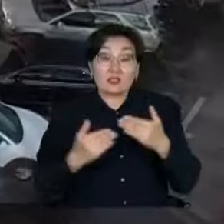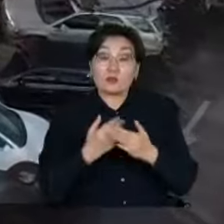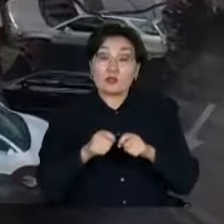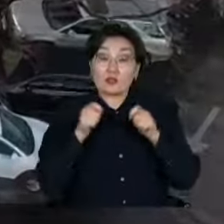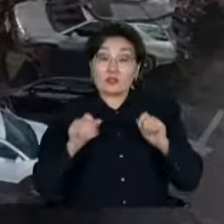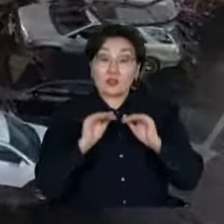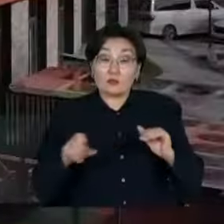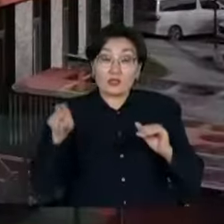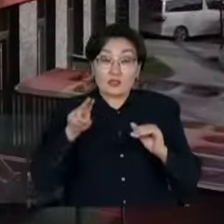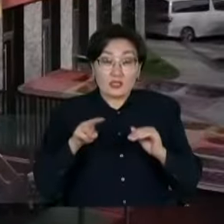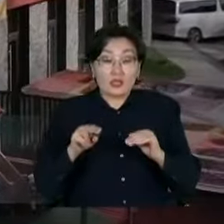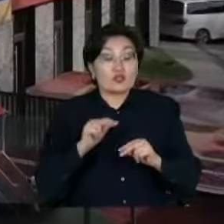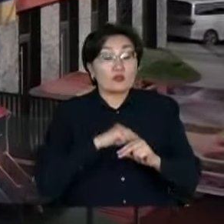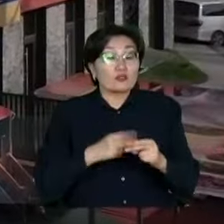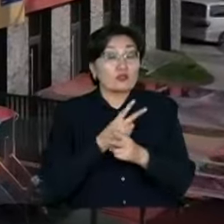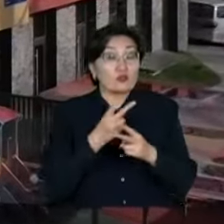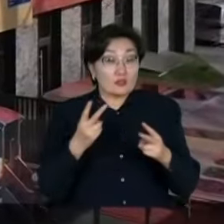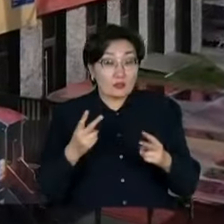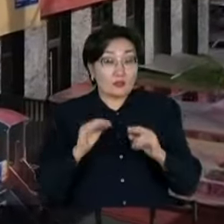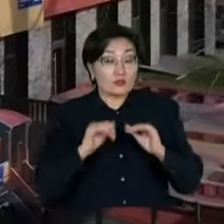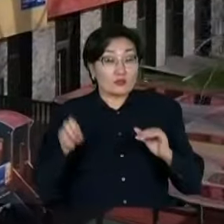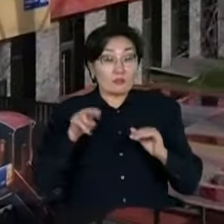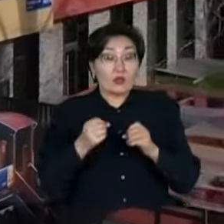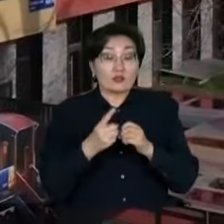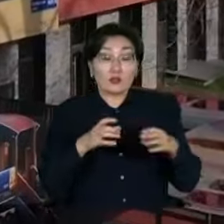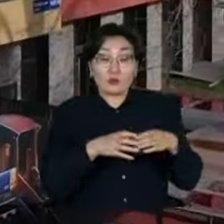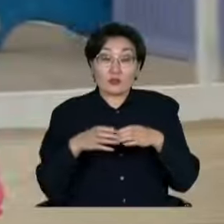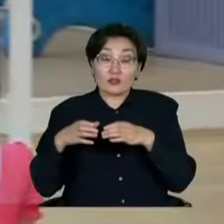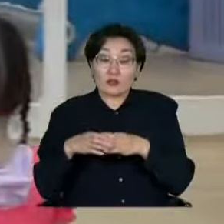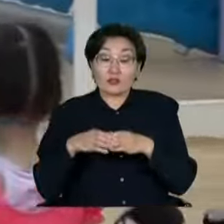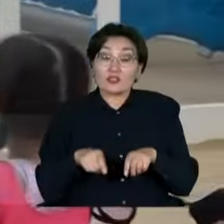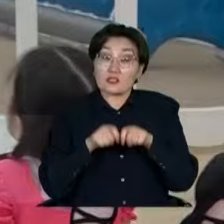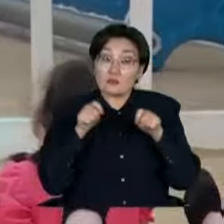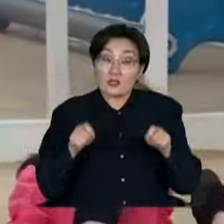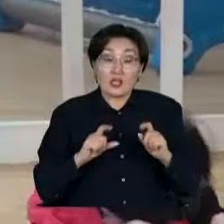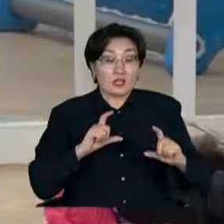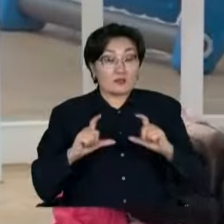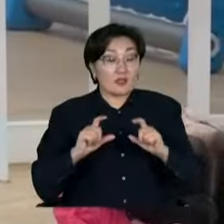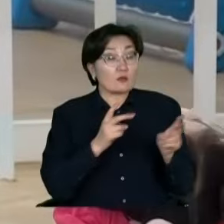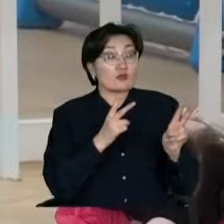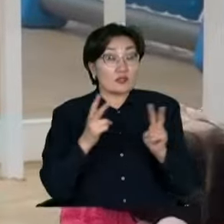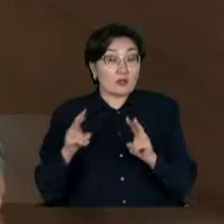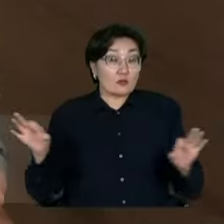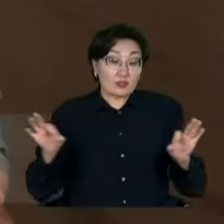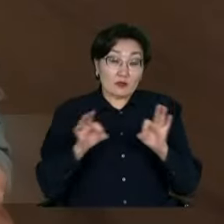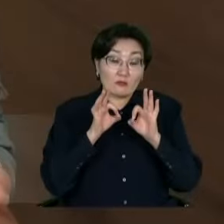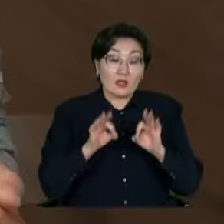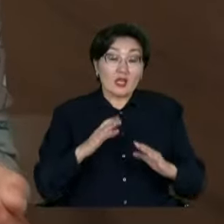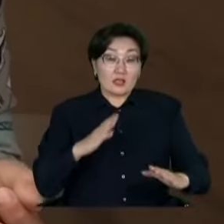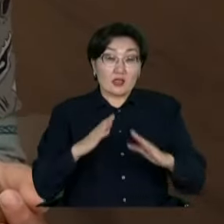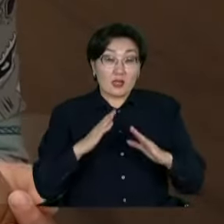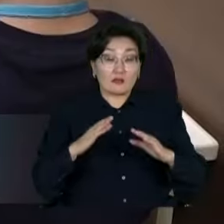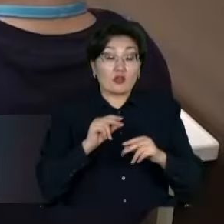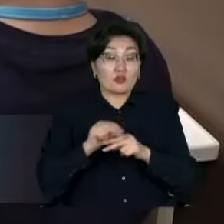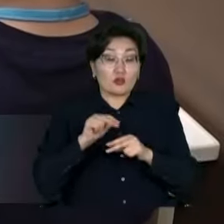ашылған балабақшаның да қызметімен танысты. Бөбекжай 11 топқа лайықталған. Онда шахмат, хореография, музыка, таеквондо сыныптары